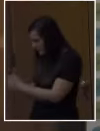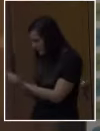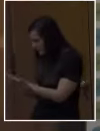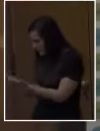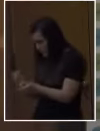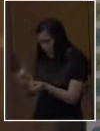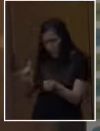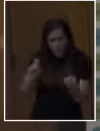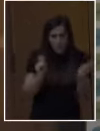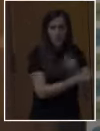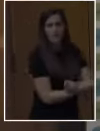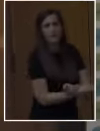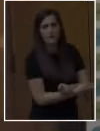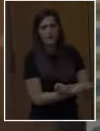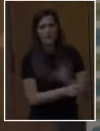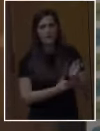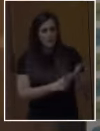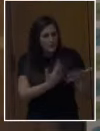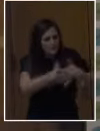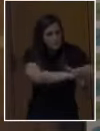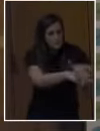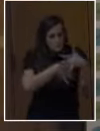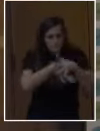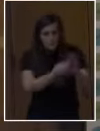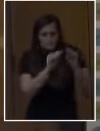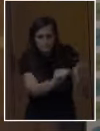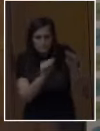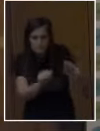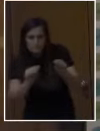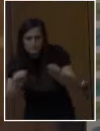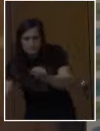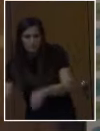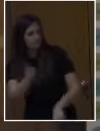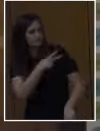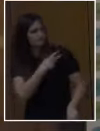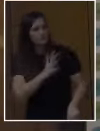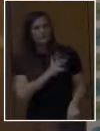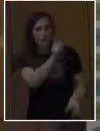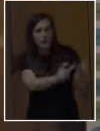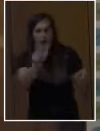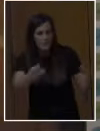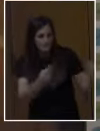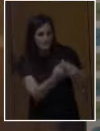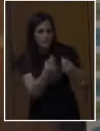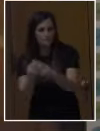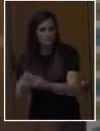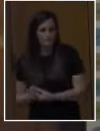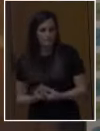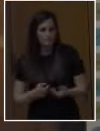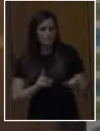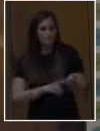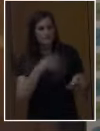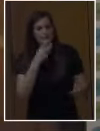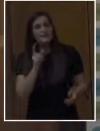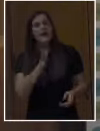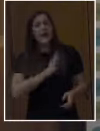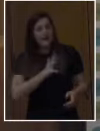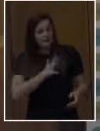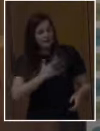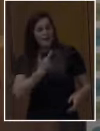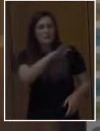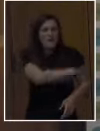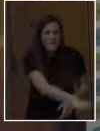παιδαγωγοί. Πρέπει να περάσετε στο επίπεδο, στο στάδιο που θα πάρετε να αγκαλιάσετε το κάθε παιδί ξεχωριστά,